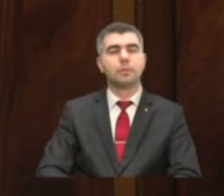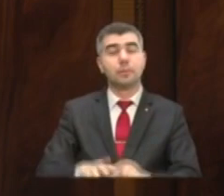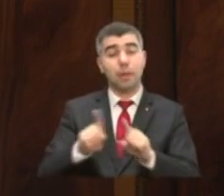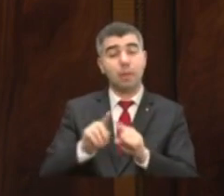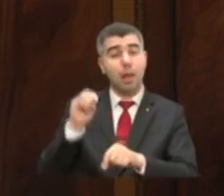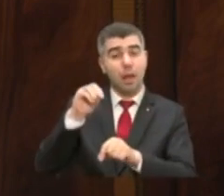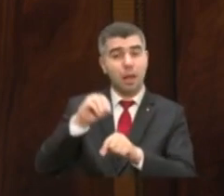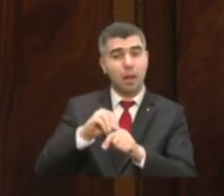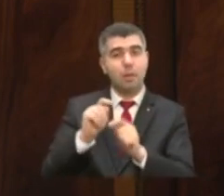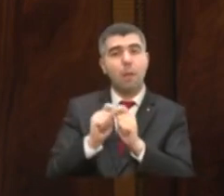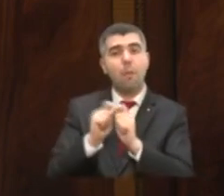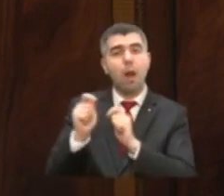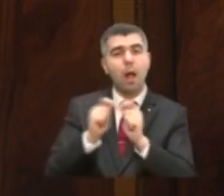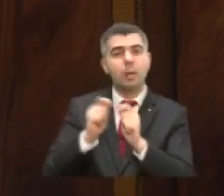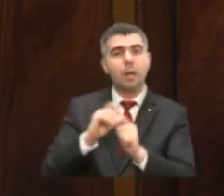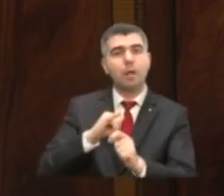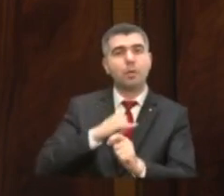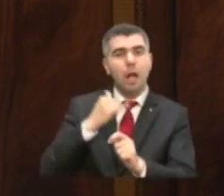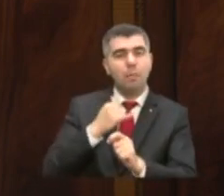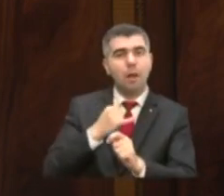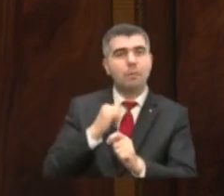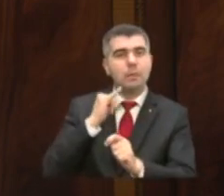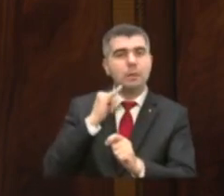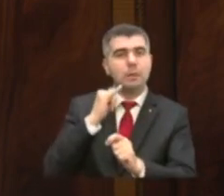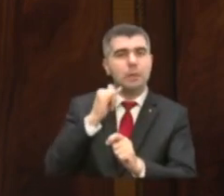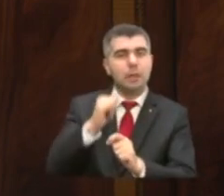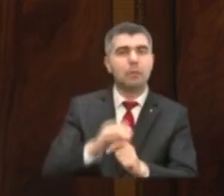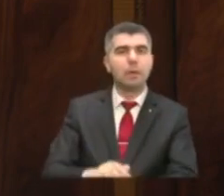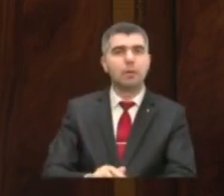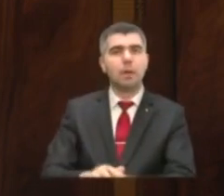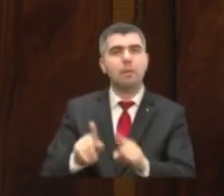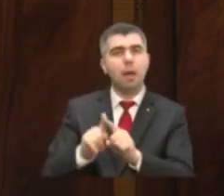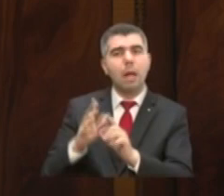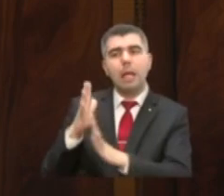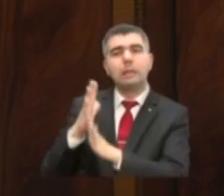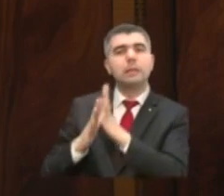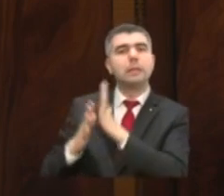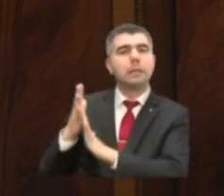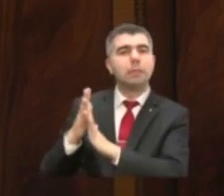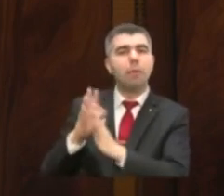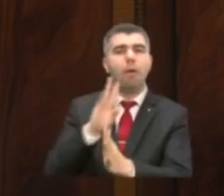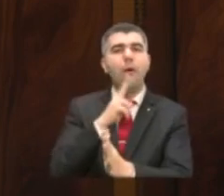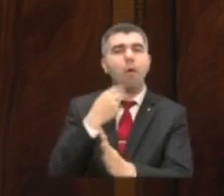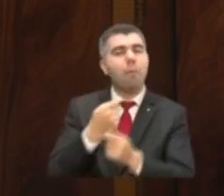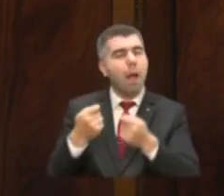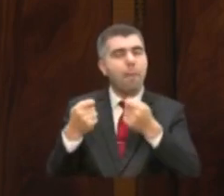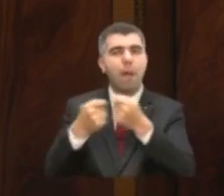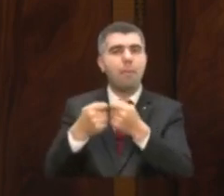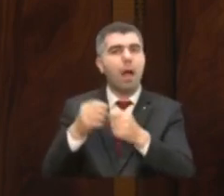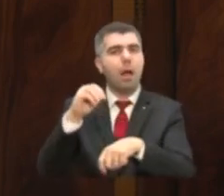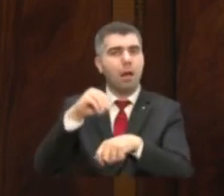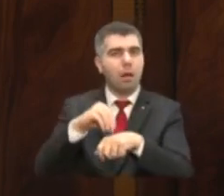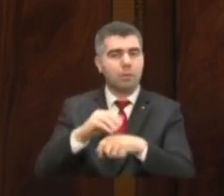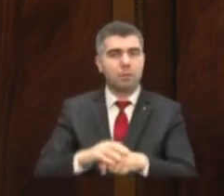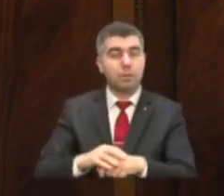اليوم مناقشة موضوع الشباب دون أن نبارح مكاننا عمليا تبعا للنقاش السابق مع الحكومة في نفس الموضوع، ونؤكد لكم